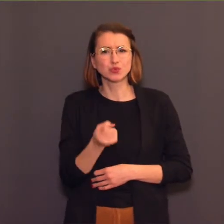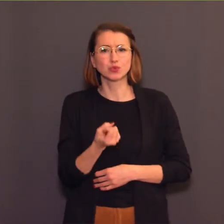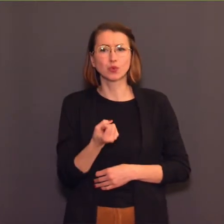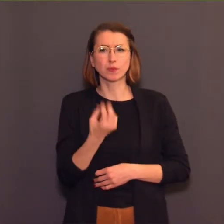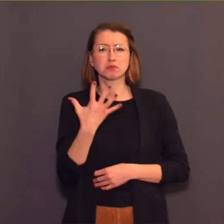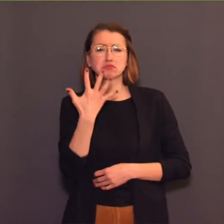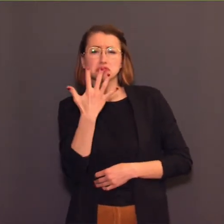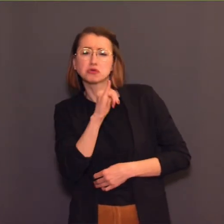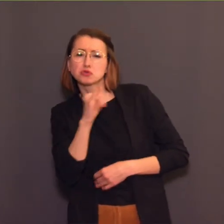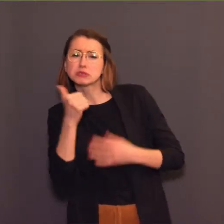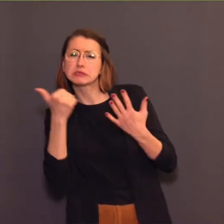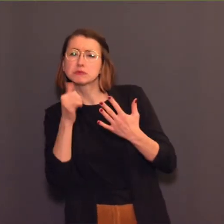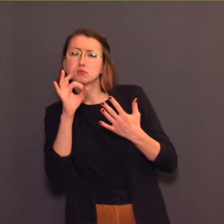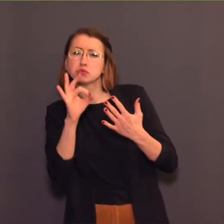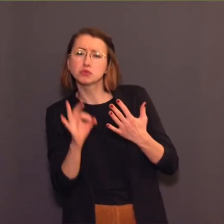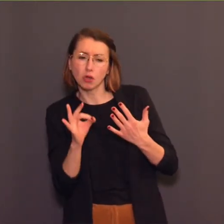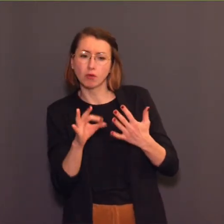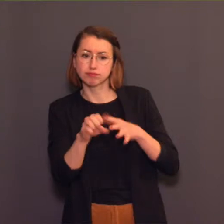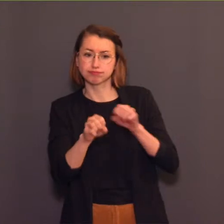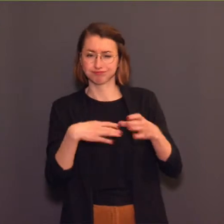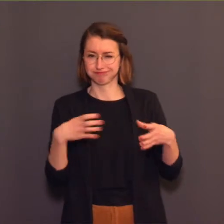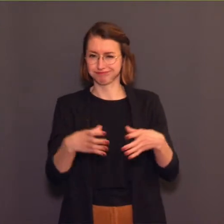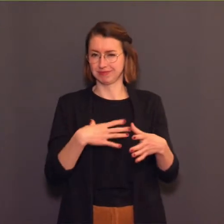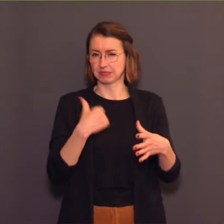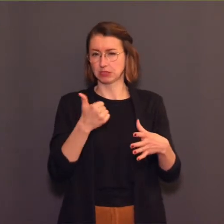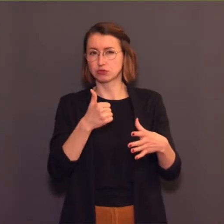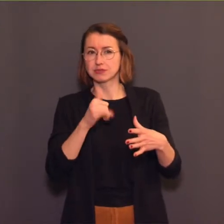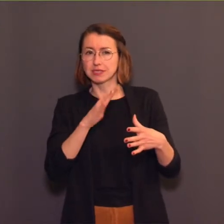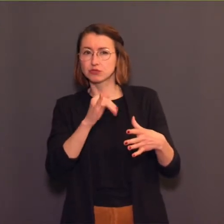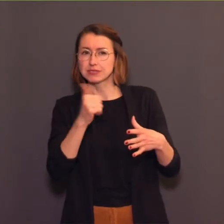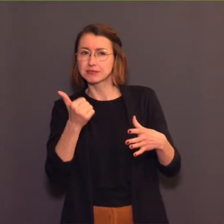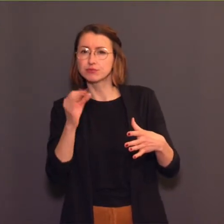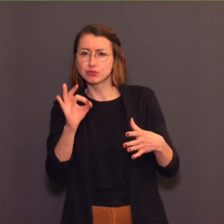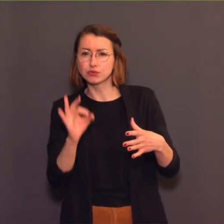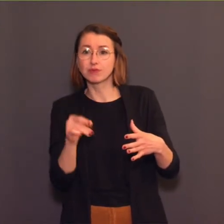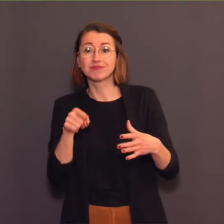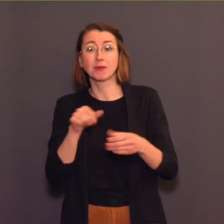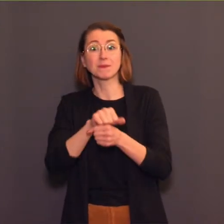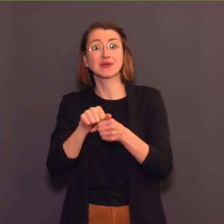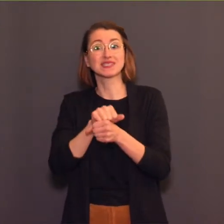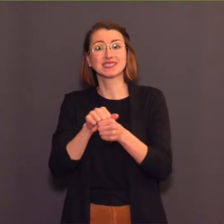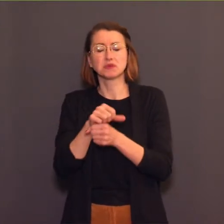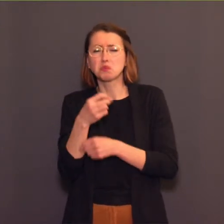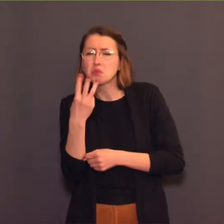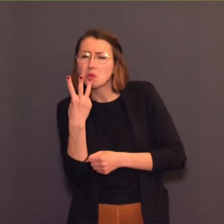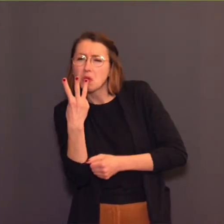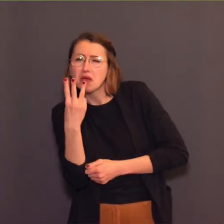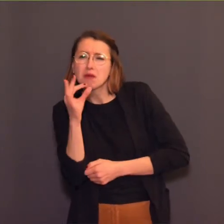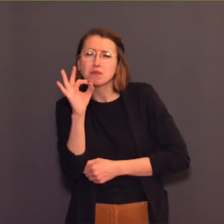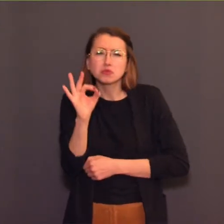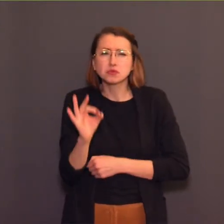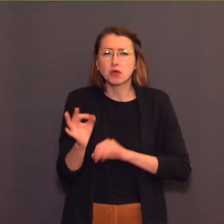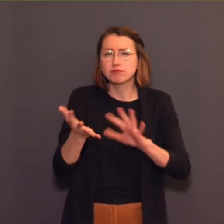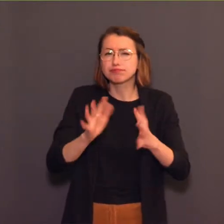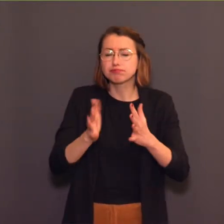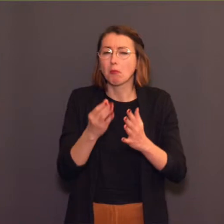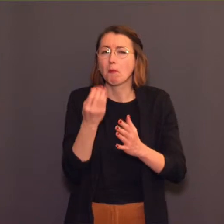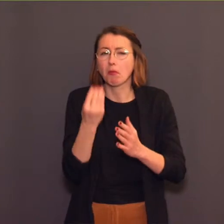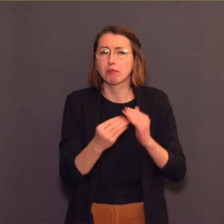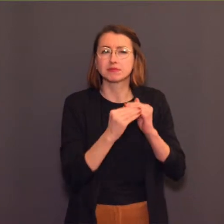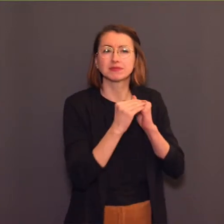brésilien. Si on s'intéresse maintenant aux nouvelles hospitalisations, elles continuent malheureusement à augmenter. On a une moyenne